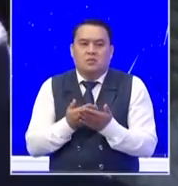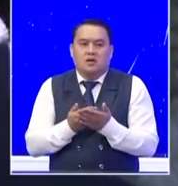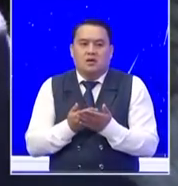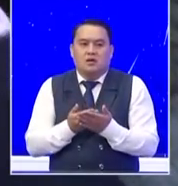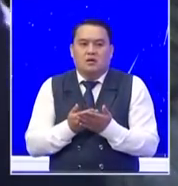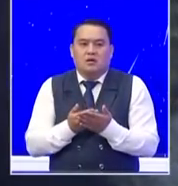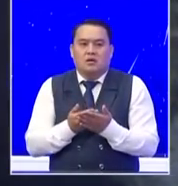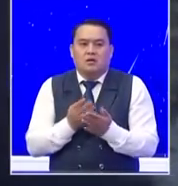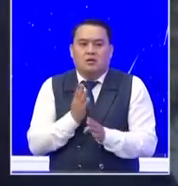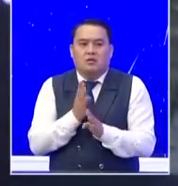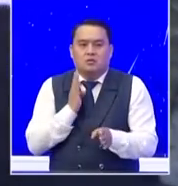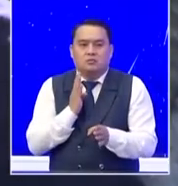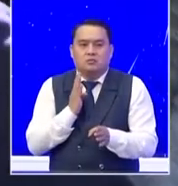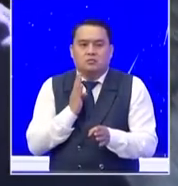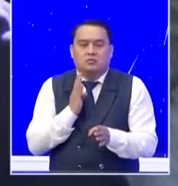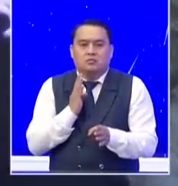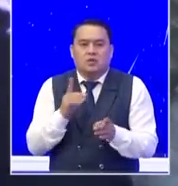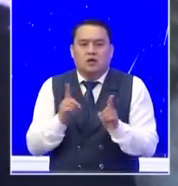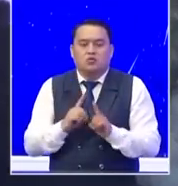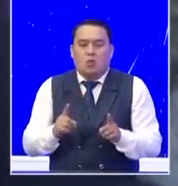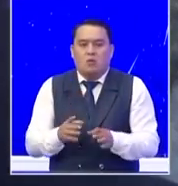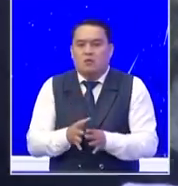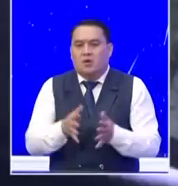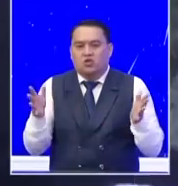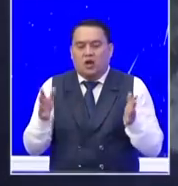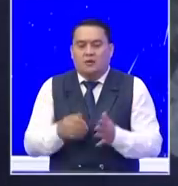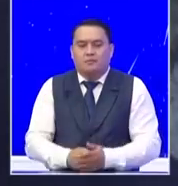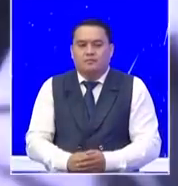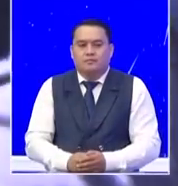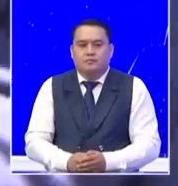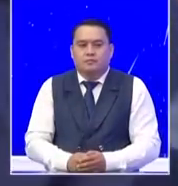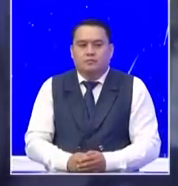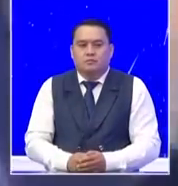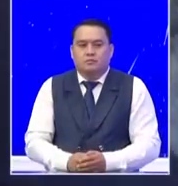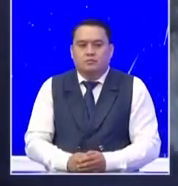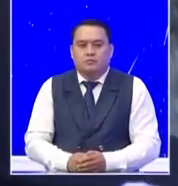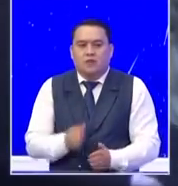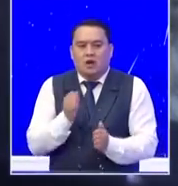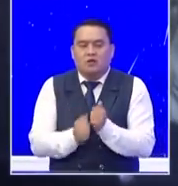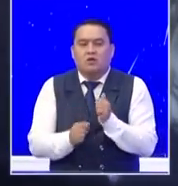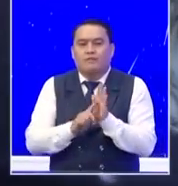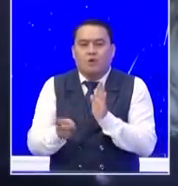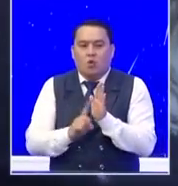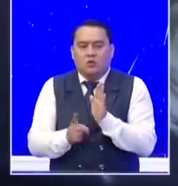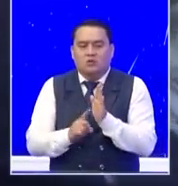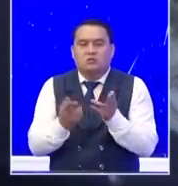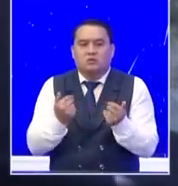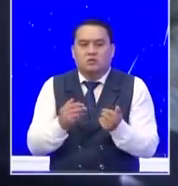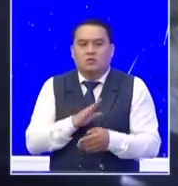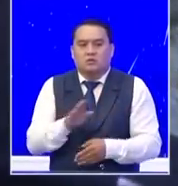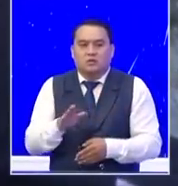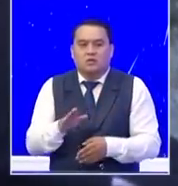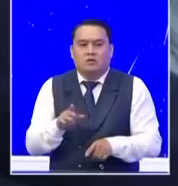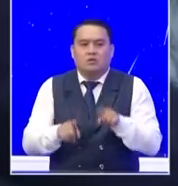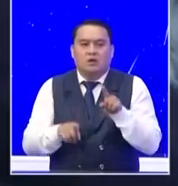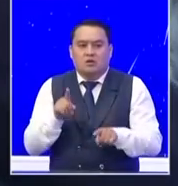да? Очередь длинная? Ну, не особо. А вот вы часто в город ездите? Нет, не